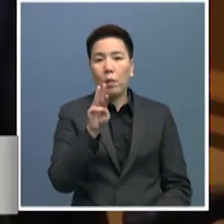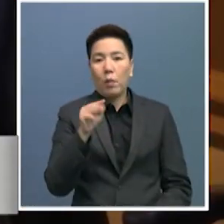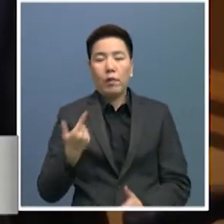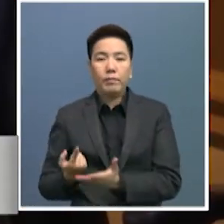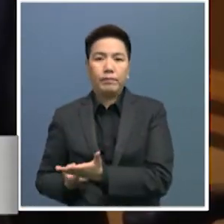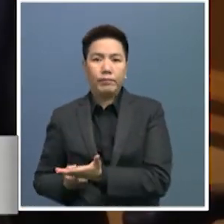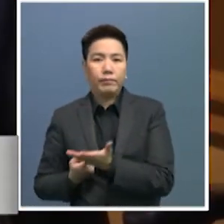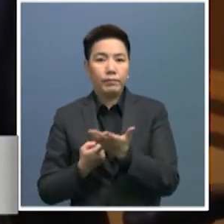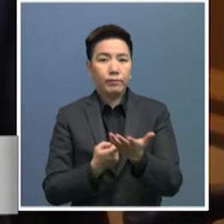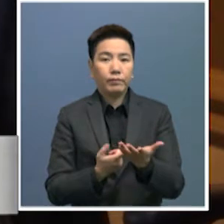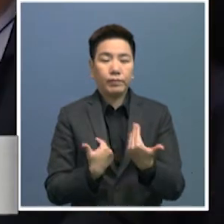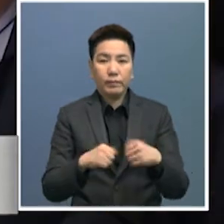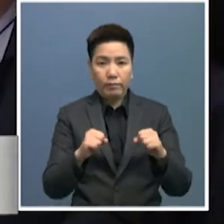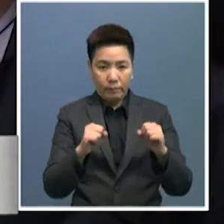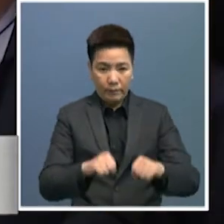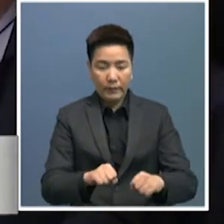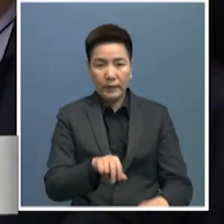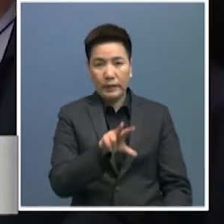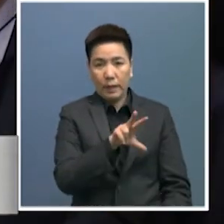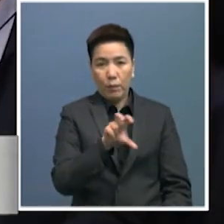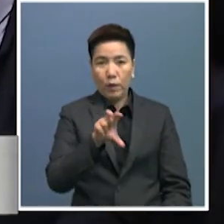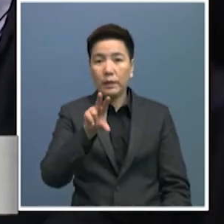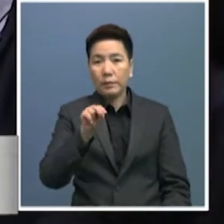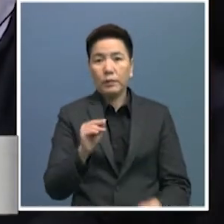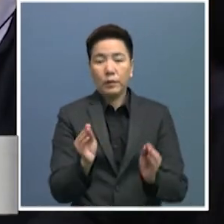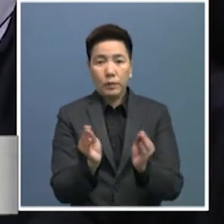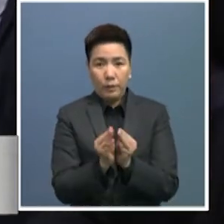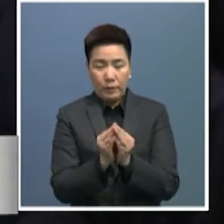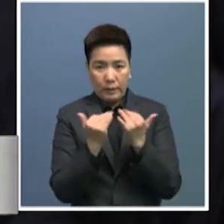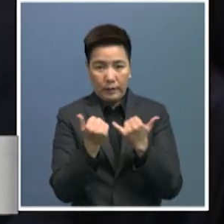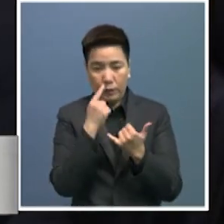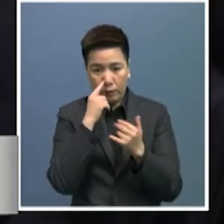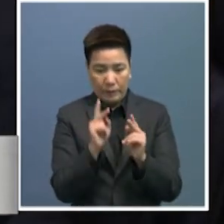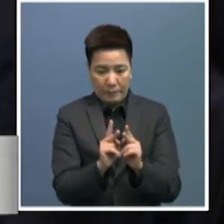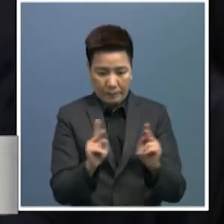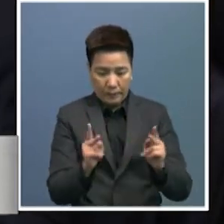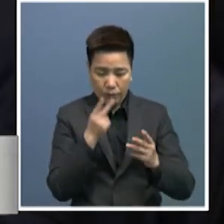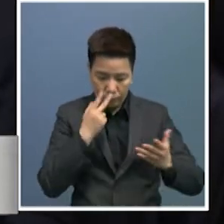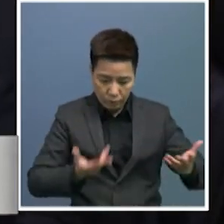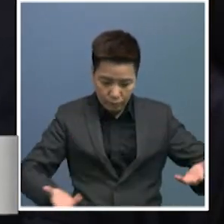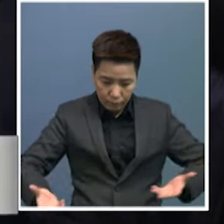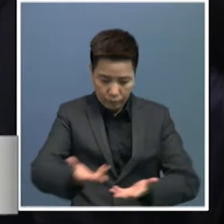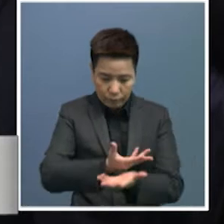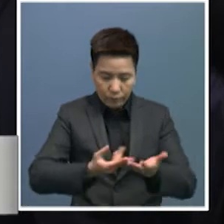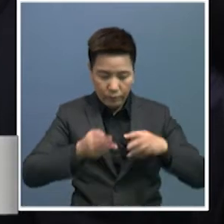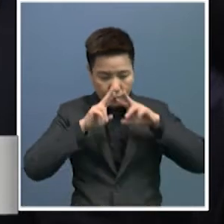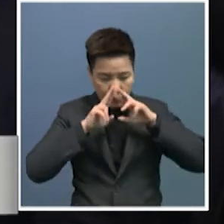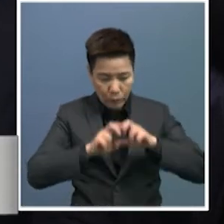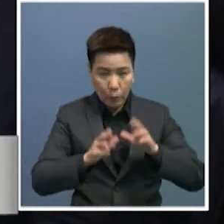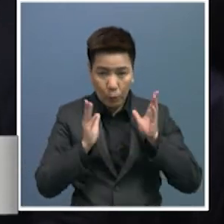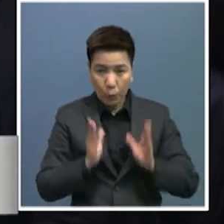ผู้เสนอเรื่องนี้มีมติอย่างที่บอกไป 330เสียงแล้วก็ได้ตั้งคณะกรรมาธิการวิสามัญเพื่อพิจารณาศึกษา